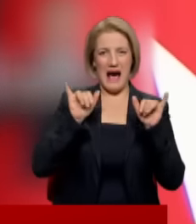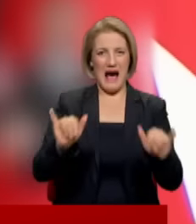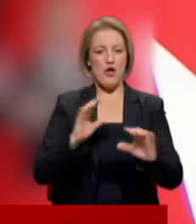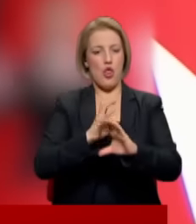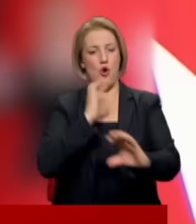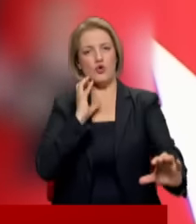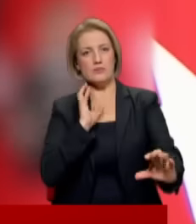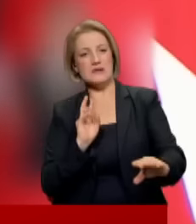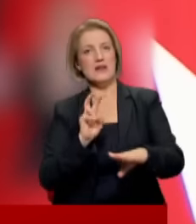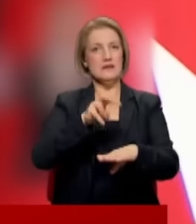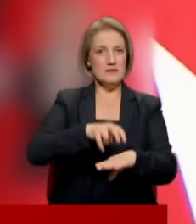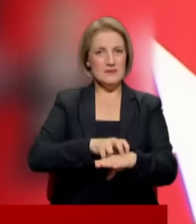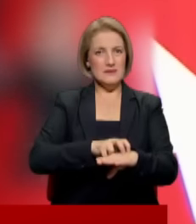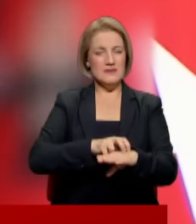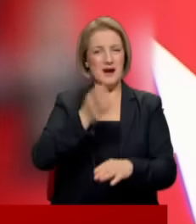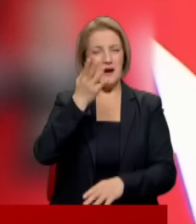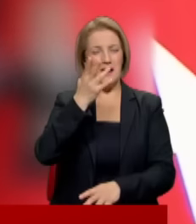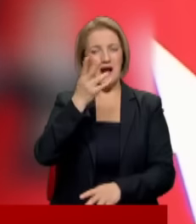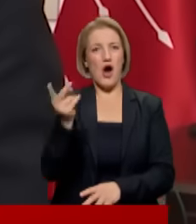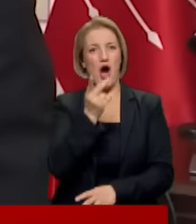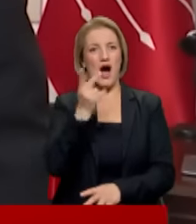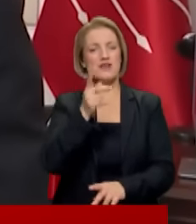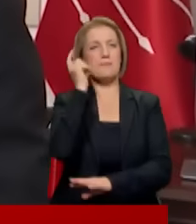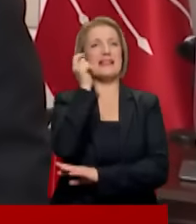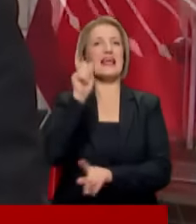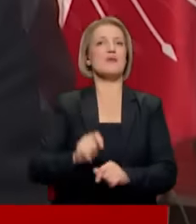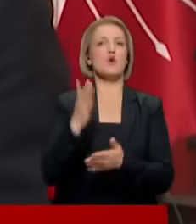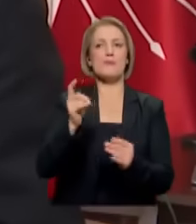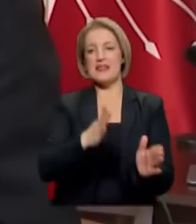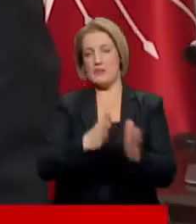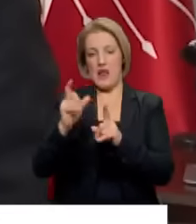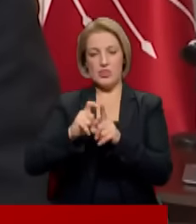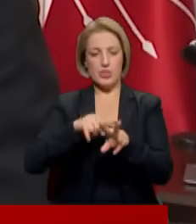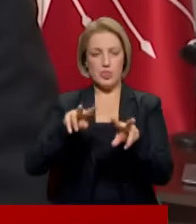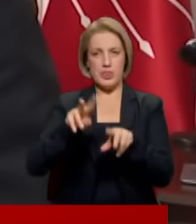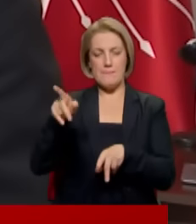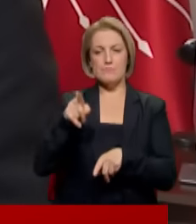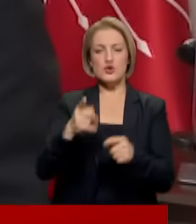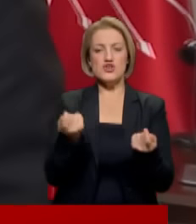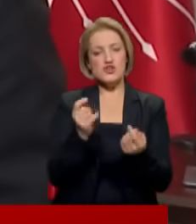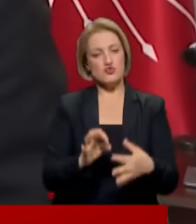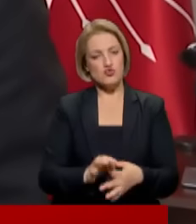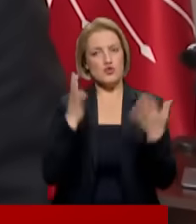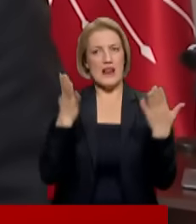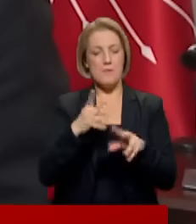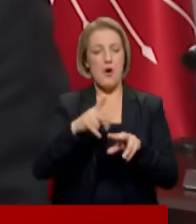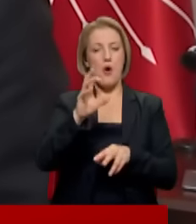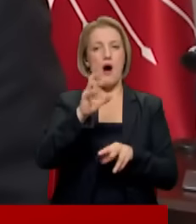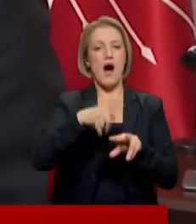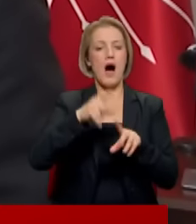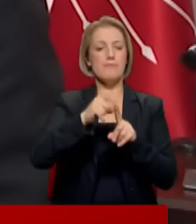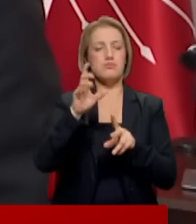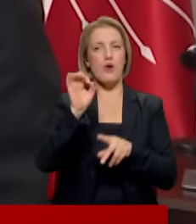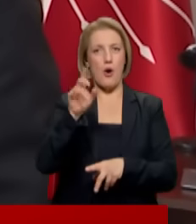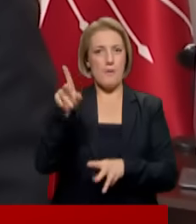otobüsün üzerinde korsan miting düzenliyor bir taraftan deme Gelin bu işi çözelim Abdullah Öcalan meclise